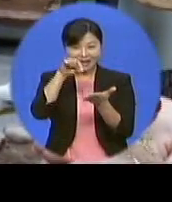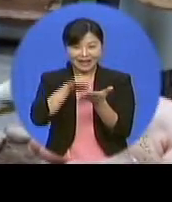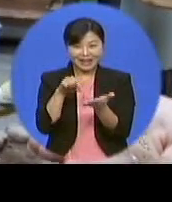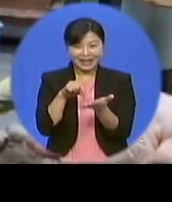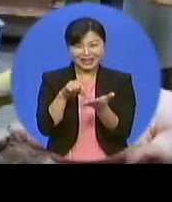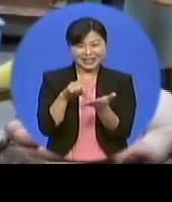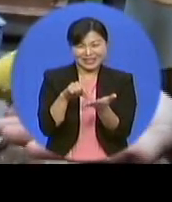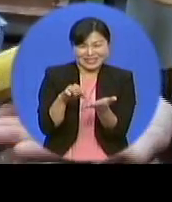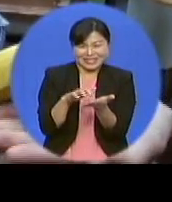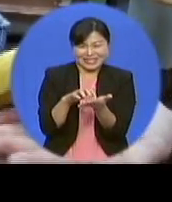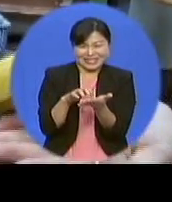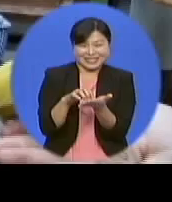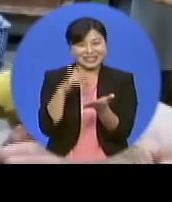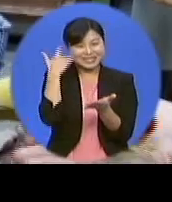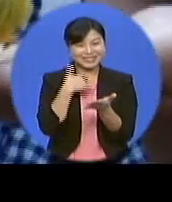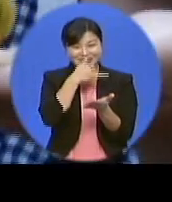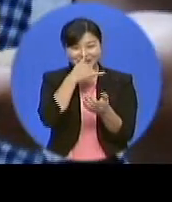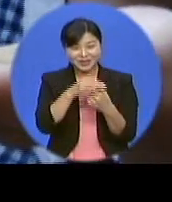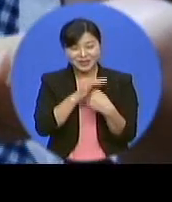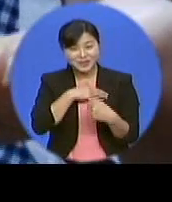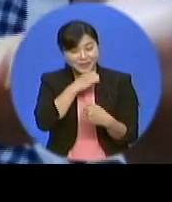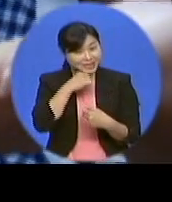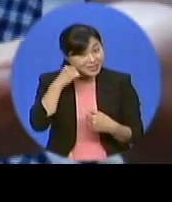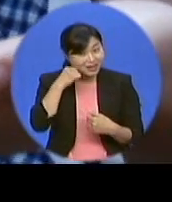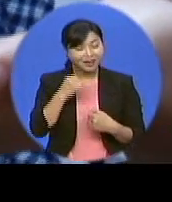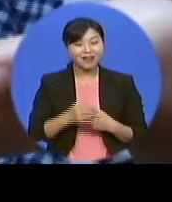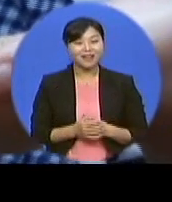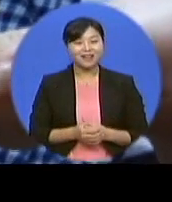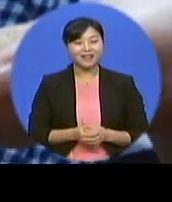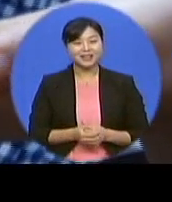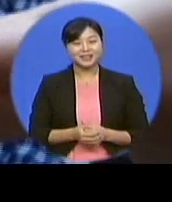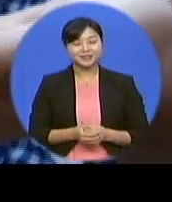간질간질하네요, 느낌이. 오구오구 맛있어요.